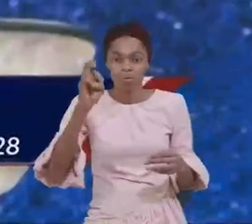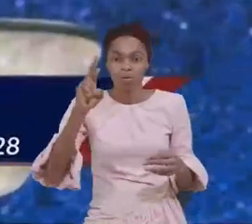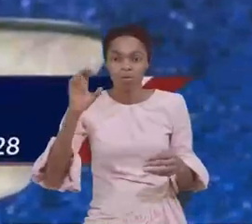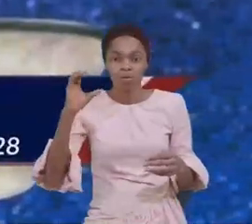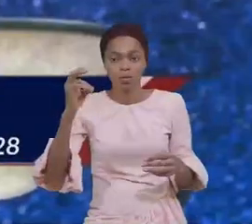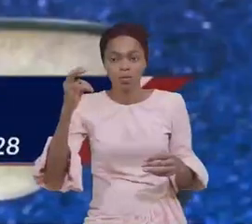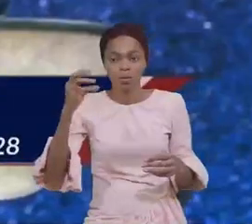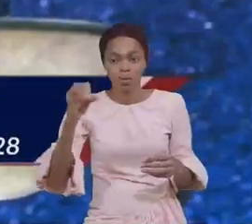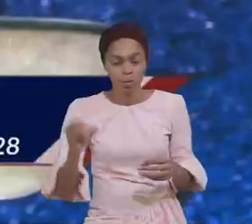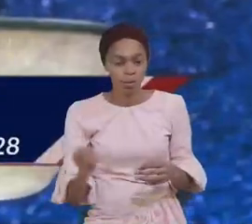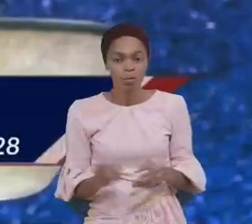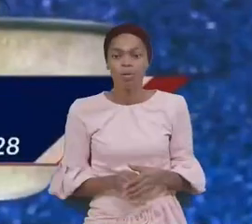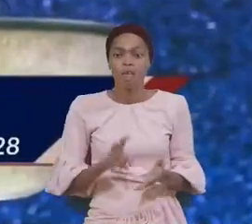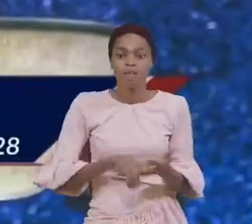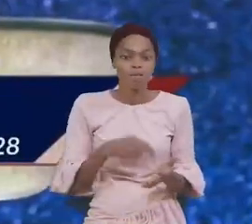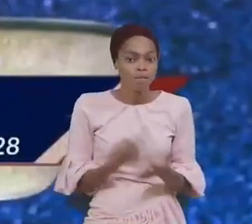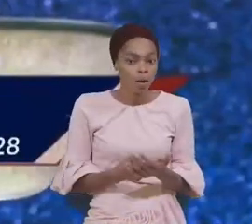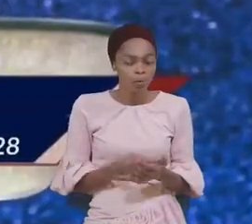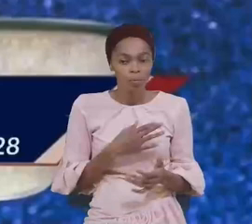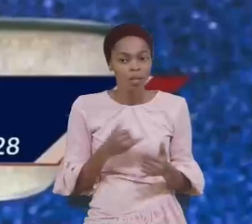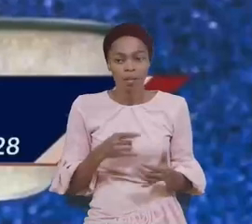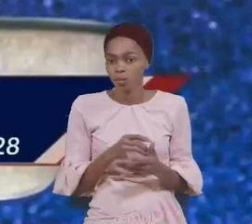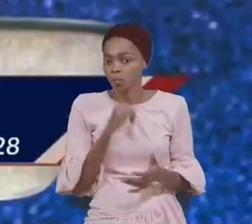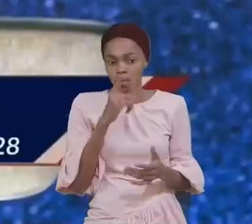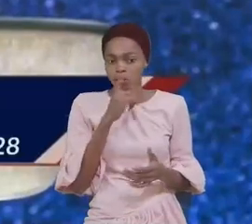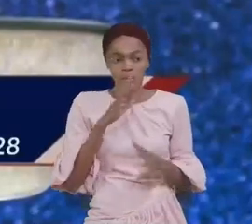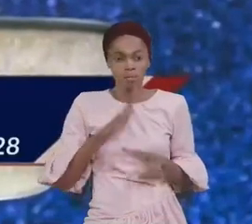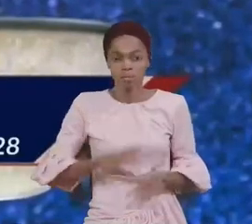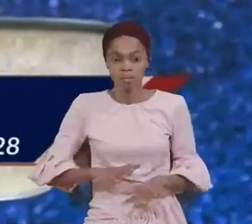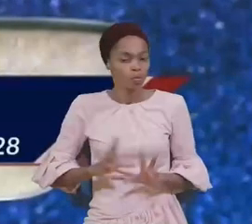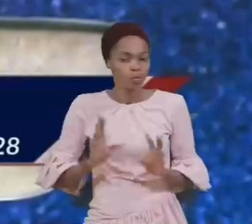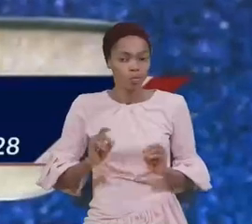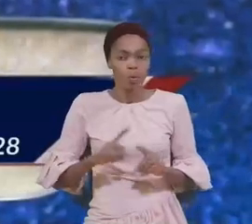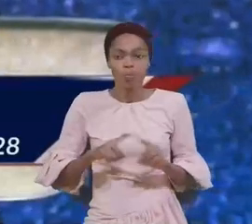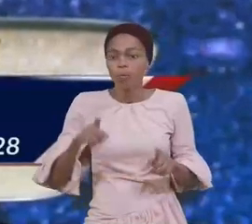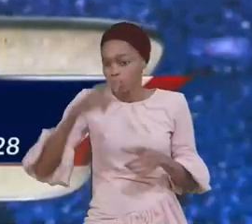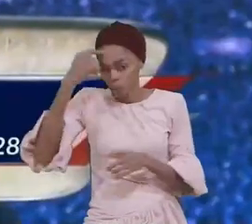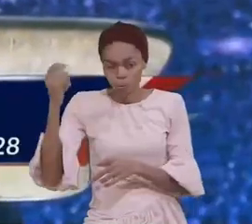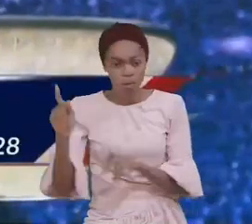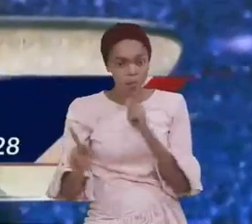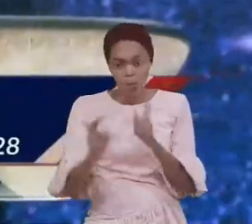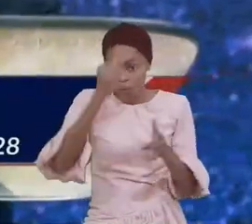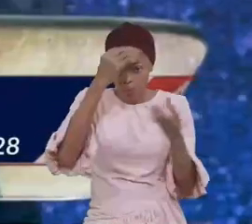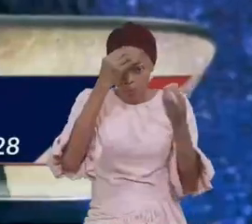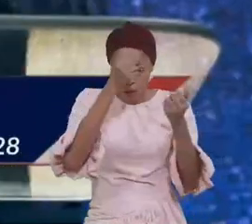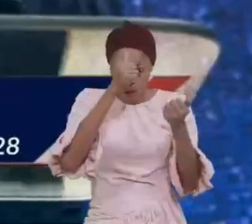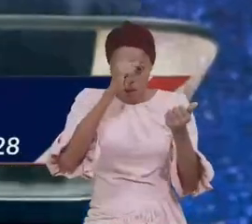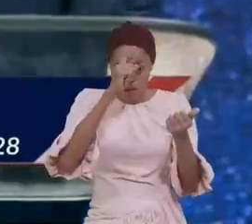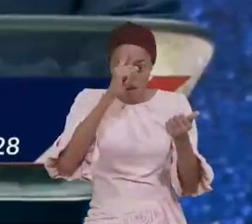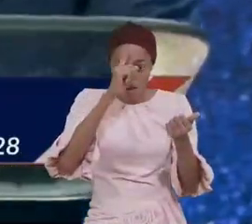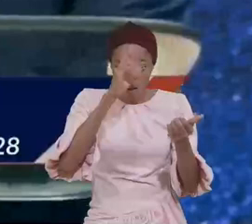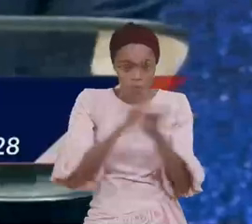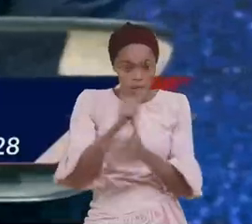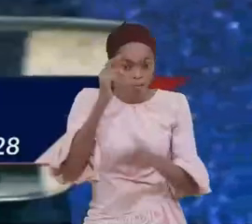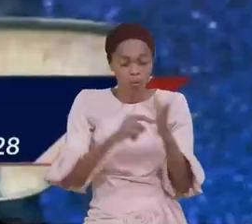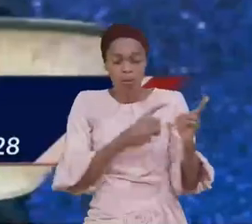C'est pas la foi que les murailles de Jéricho tombèrent. C'est pas le silence. C'est pas la foi. Ils ont agi selon ce que le Seigneur a dit. C'est la foi. Ils